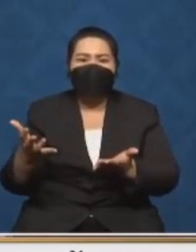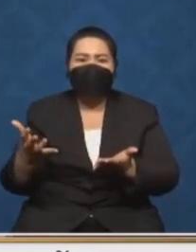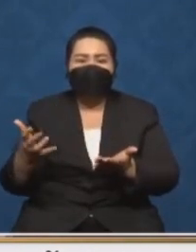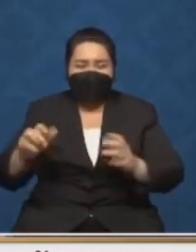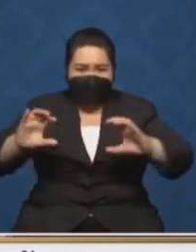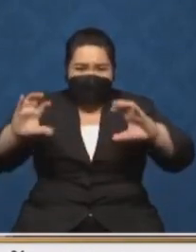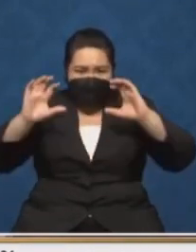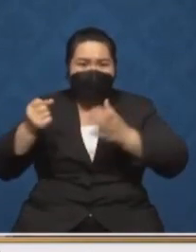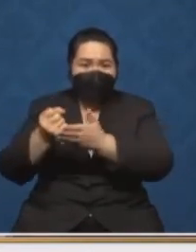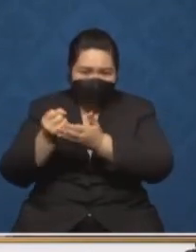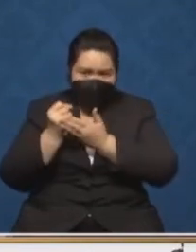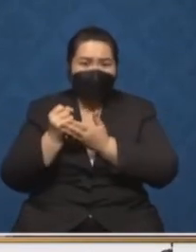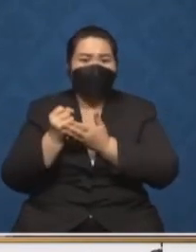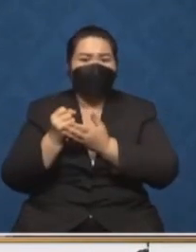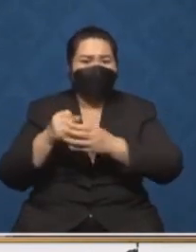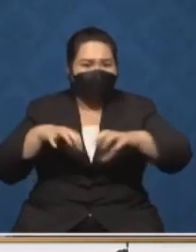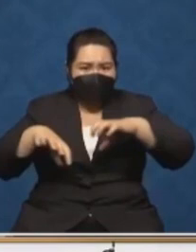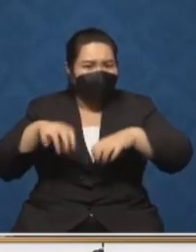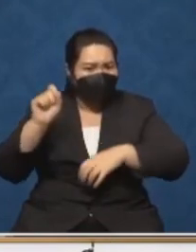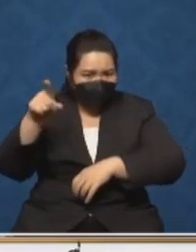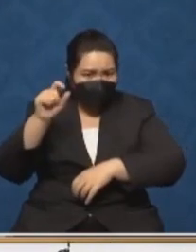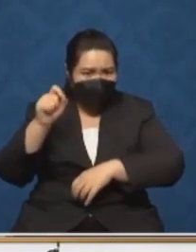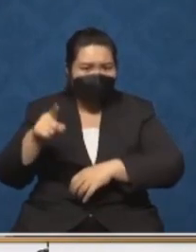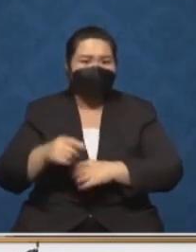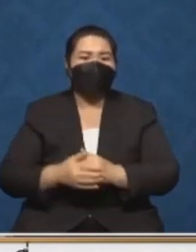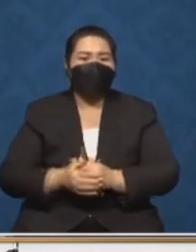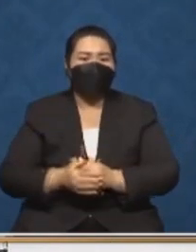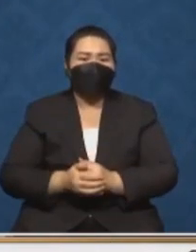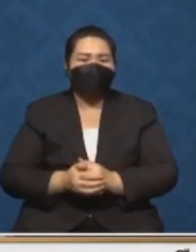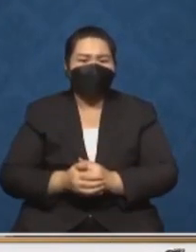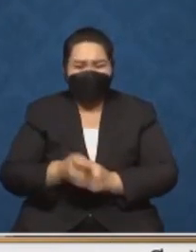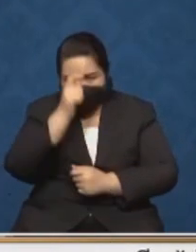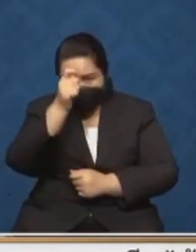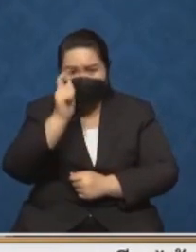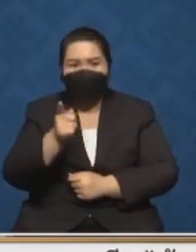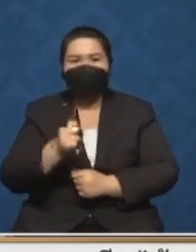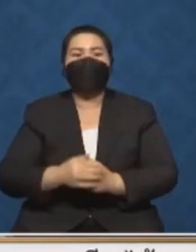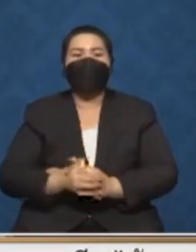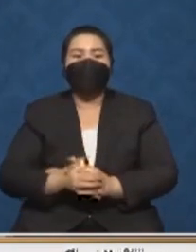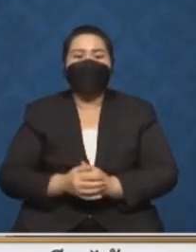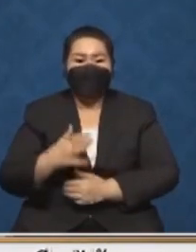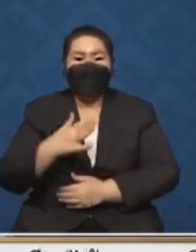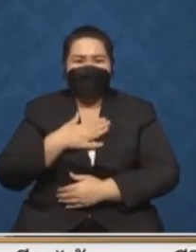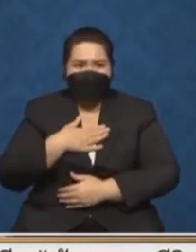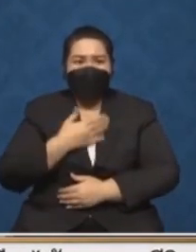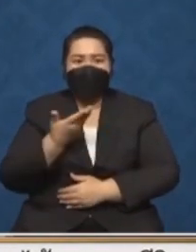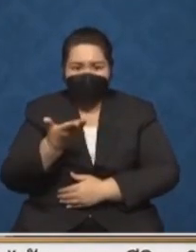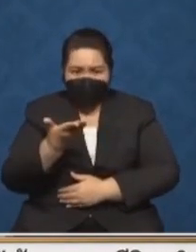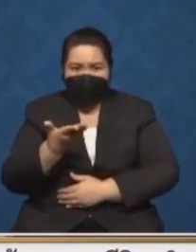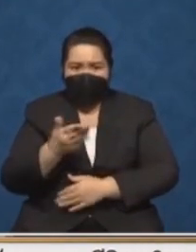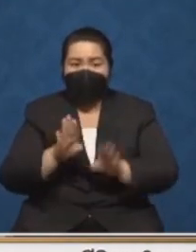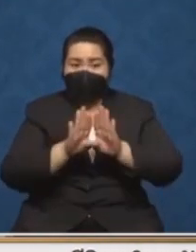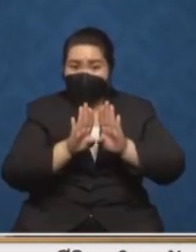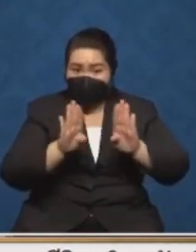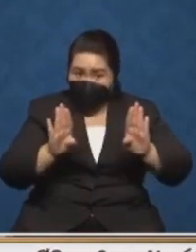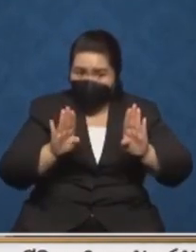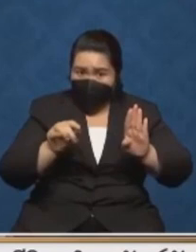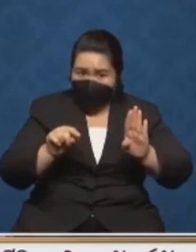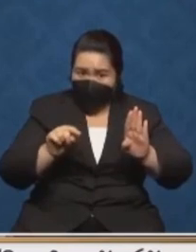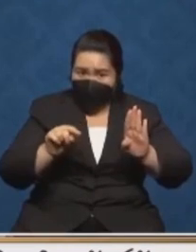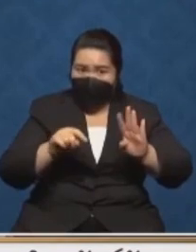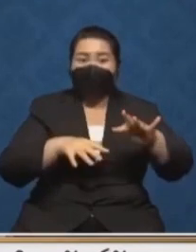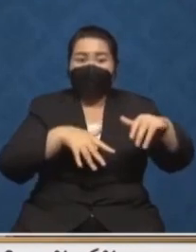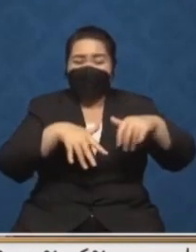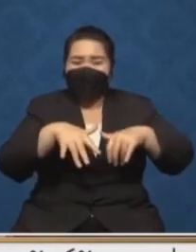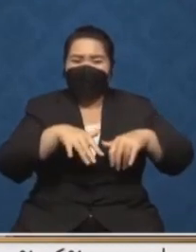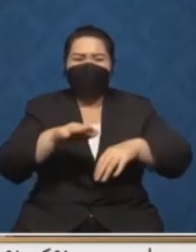้องเข้ามาจัดการในเรื่องนี้เลยด้วยความครบจิ ๆ ว่าผมขอเปิดประเด็ให้รผ ส